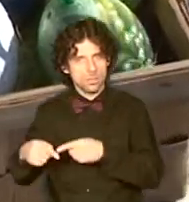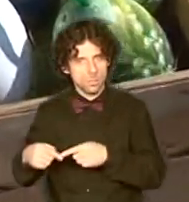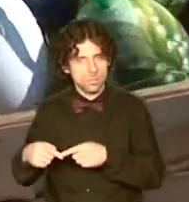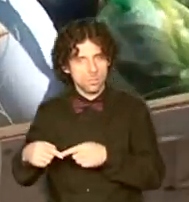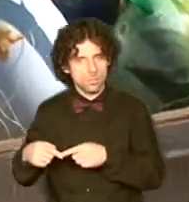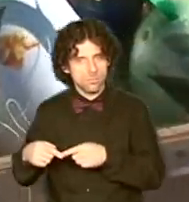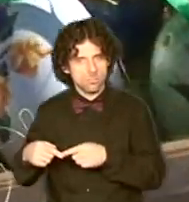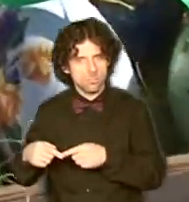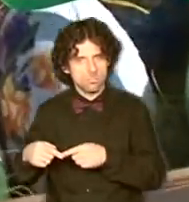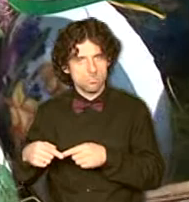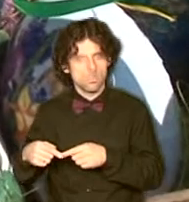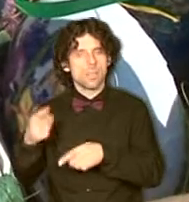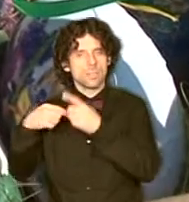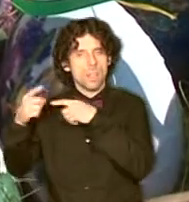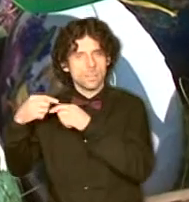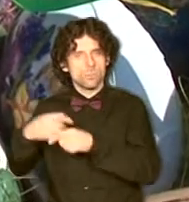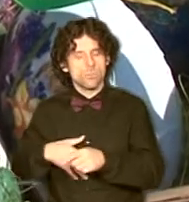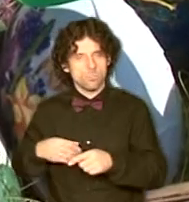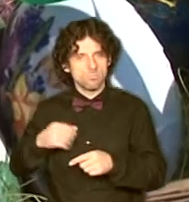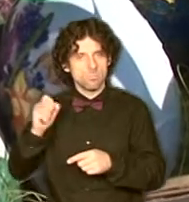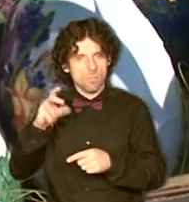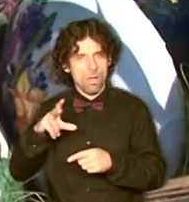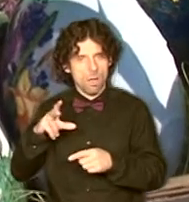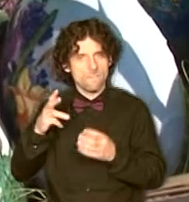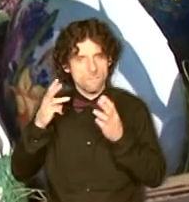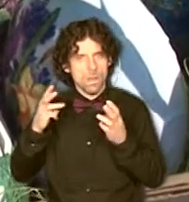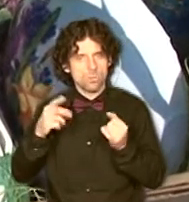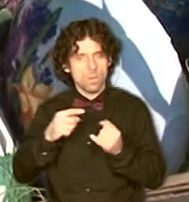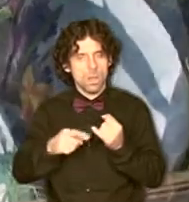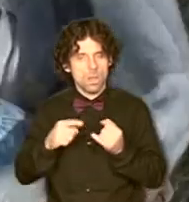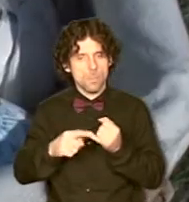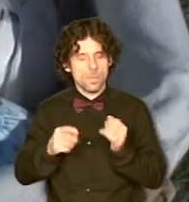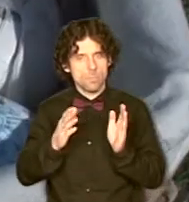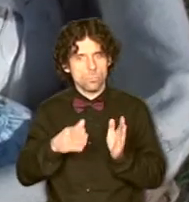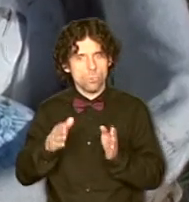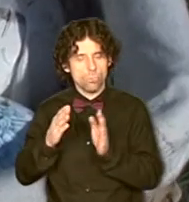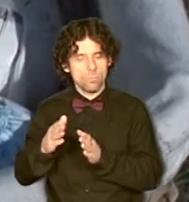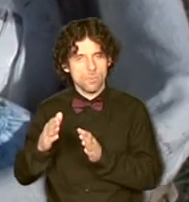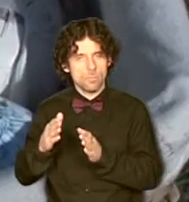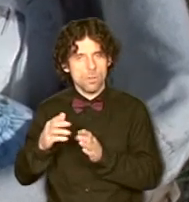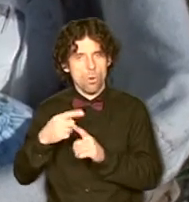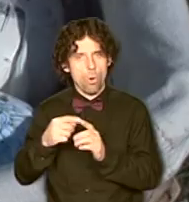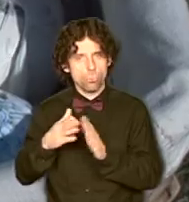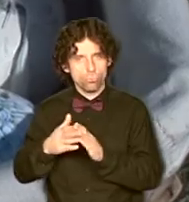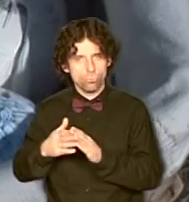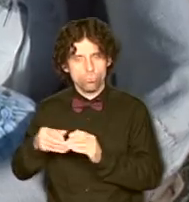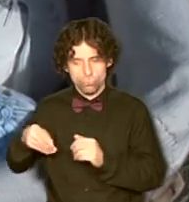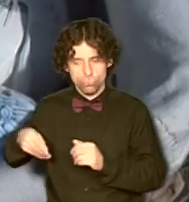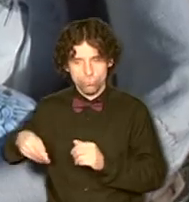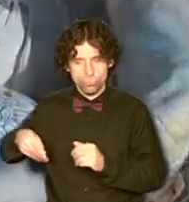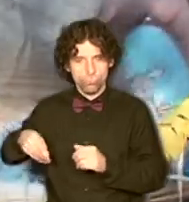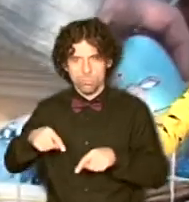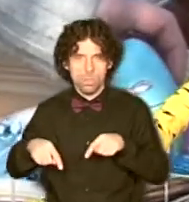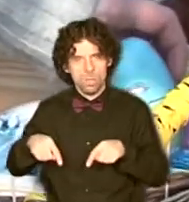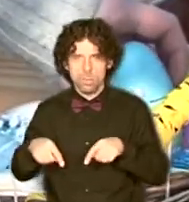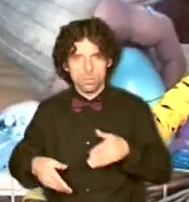świątecznych? Oczywiście, że tak. Bardzo ważny element. Jak przygotowujemy tą święconkę, którą zanosimy do kościoła, żeby poświęcić? Przede wszystkim